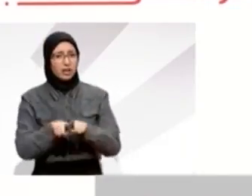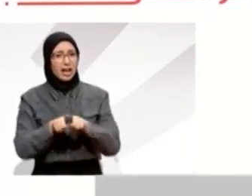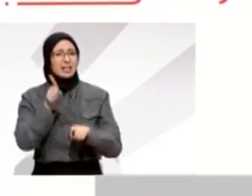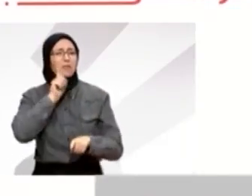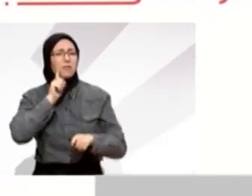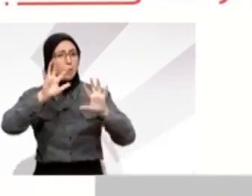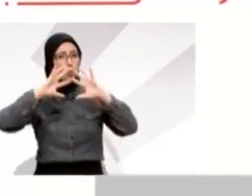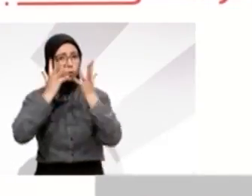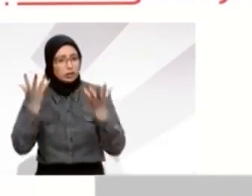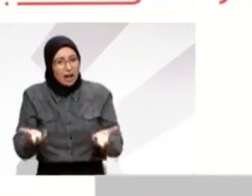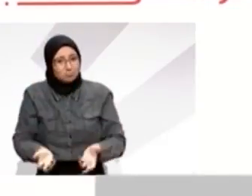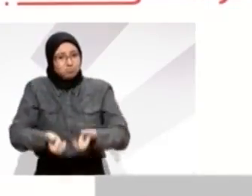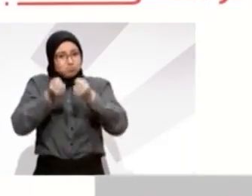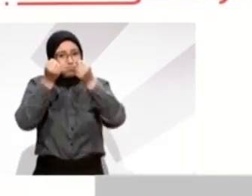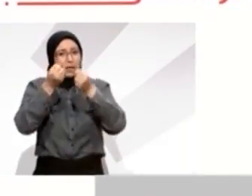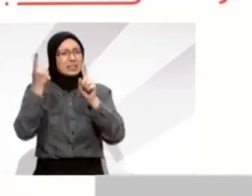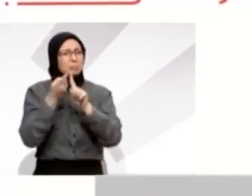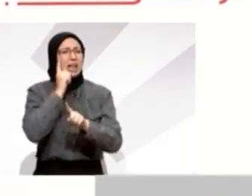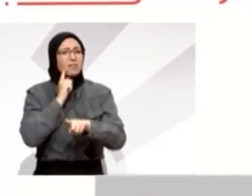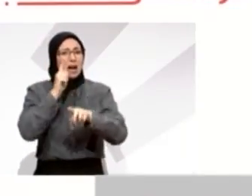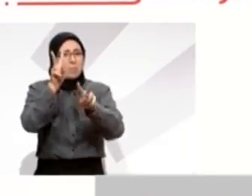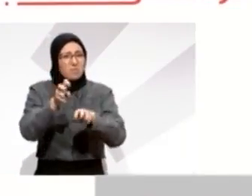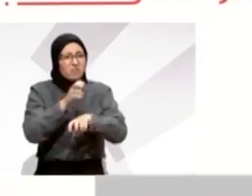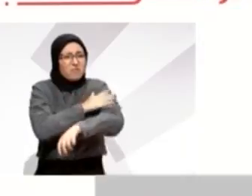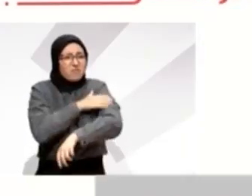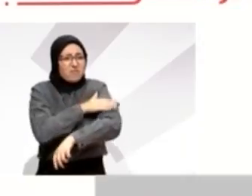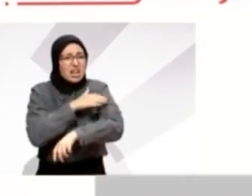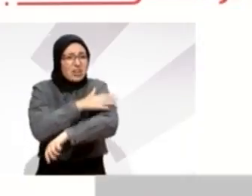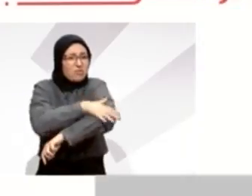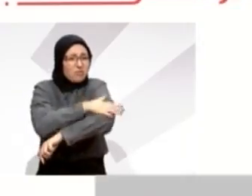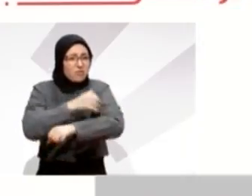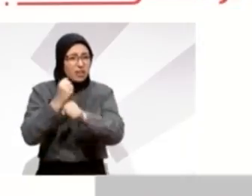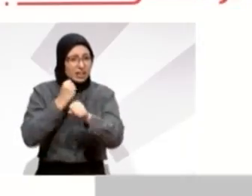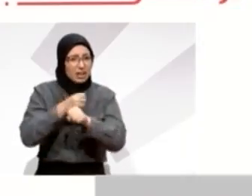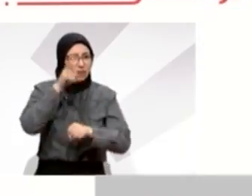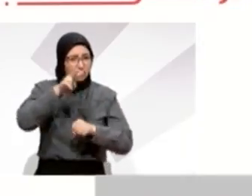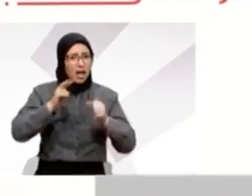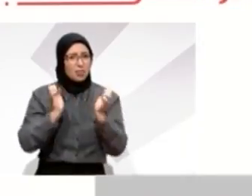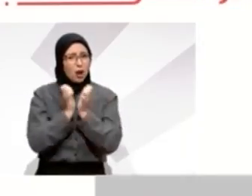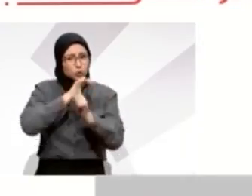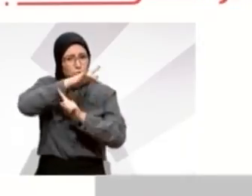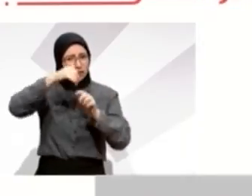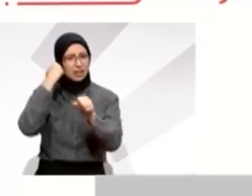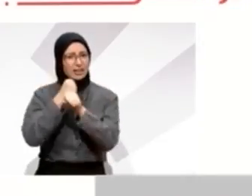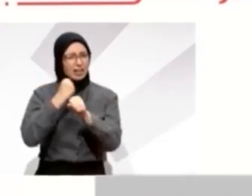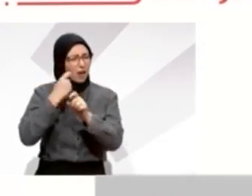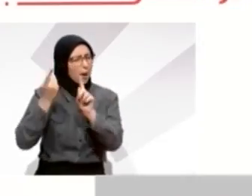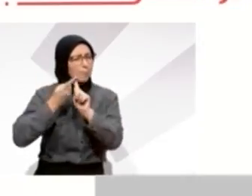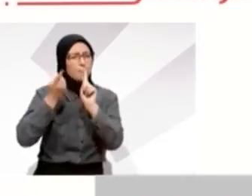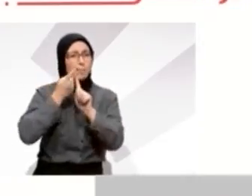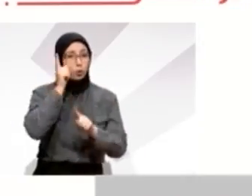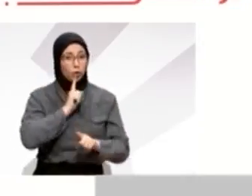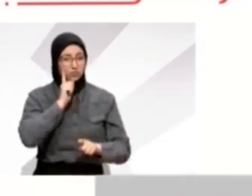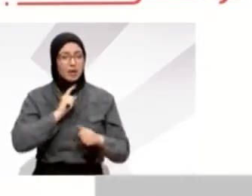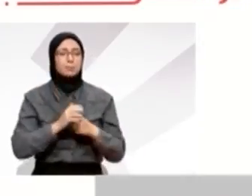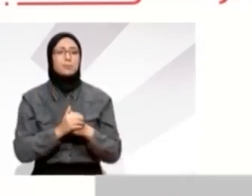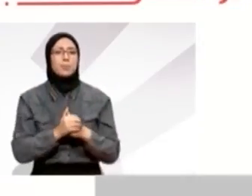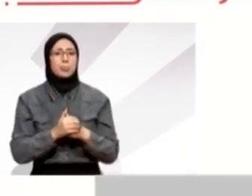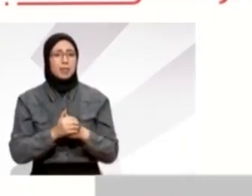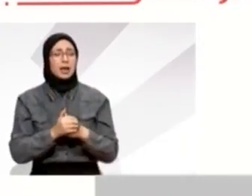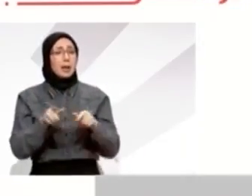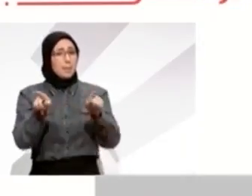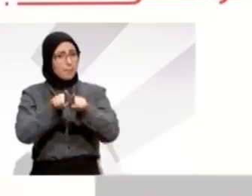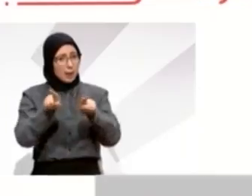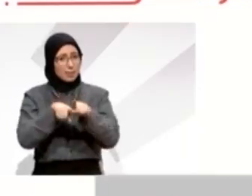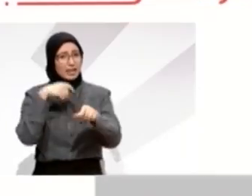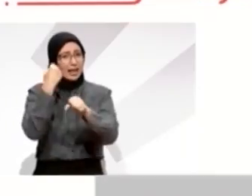عموما والمراه الريفيه خصوصا لما لها من دور في بناء مجتمع متوازن ومتقدم من اولوياتنا